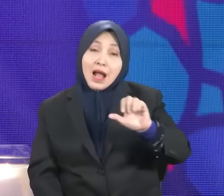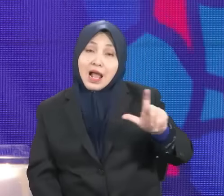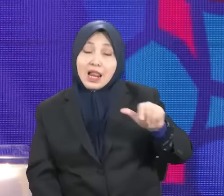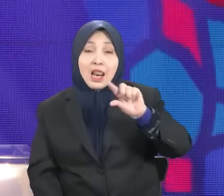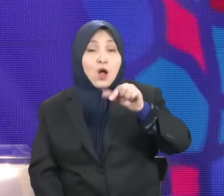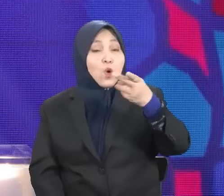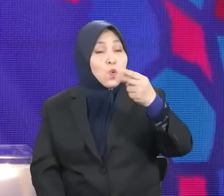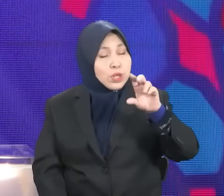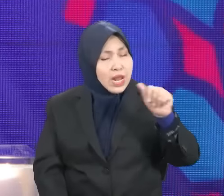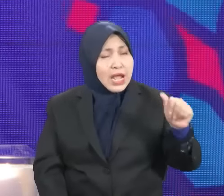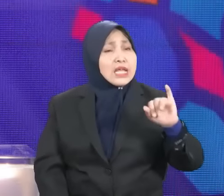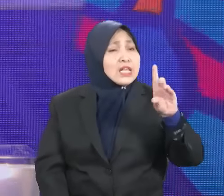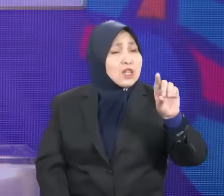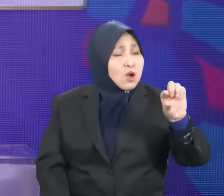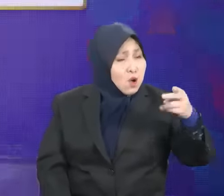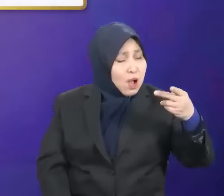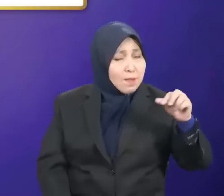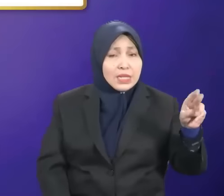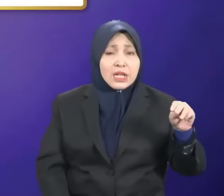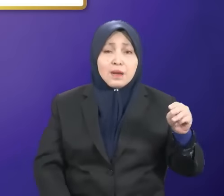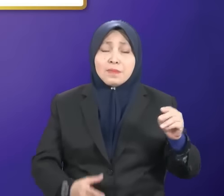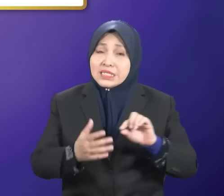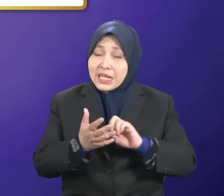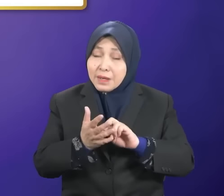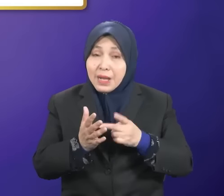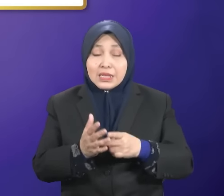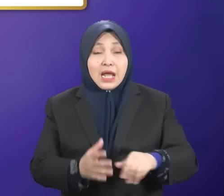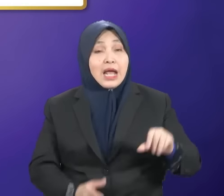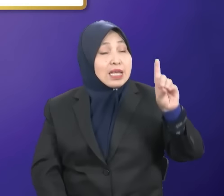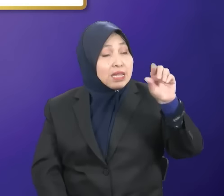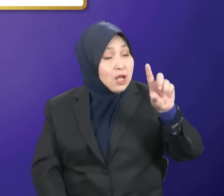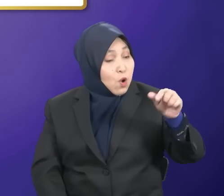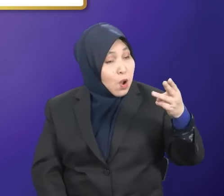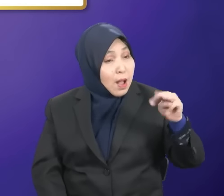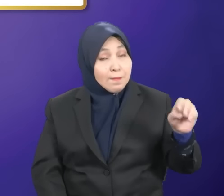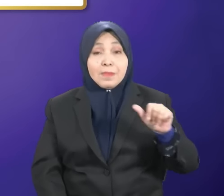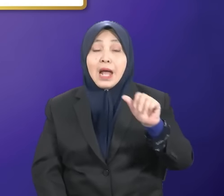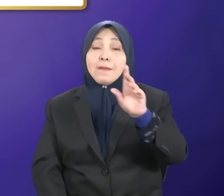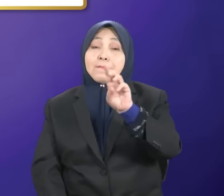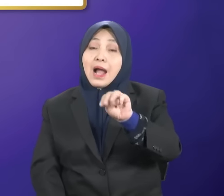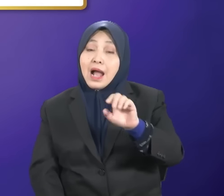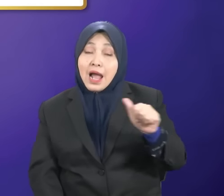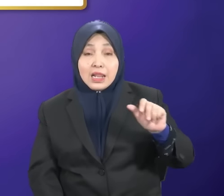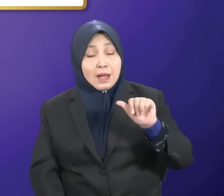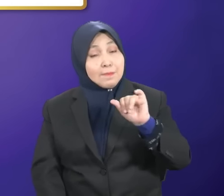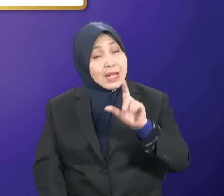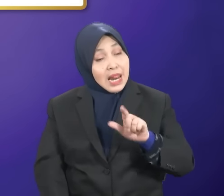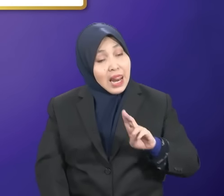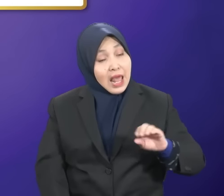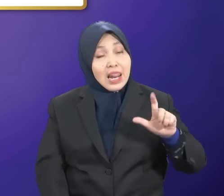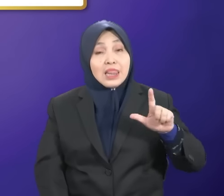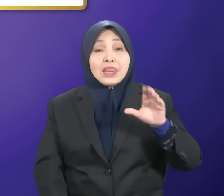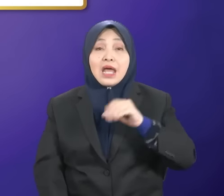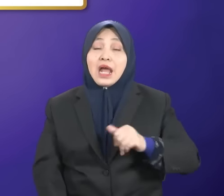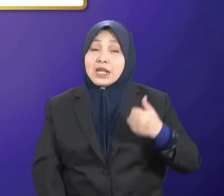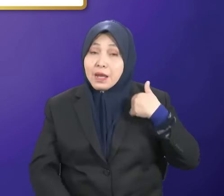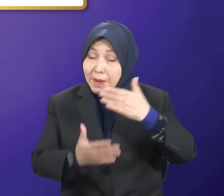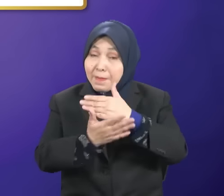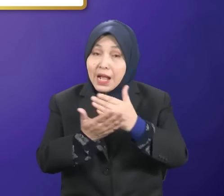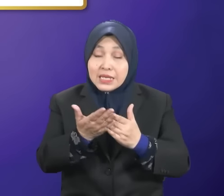yaitulah idgham mim terbagi antaranya idgham Al ghunnah idgham bilagunnah dan ada juga pembagian